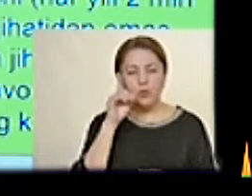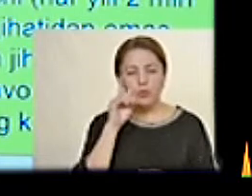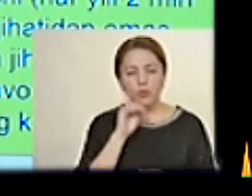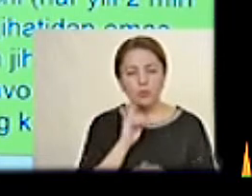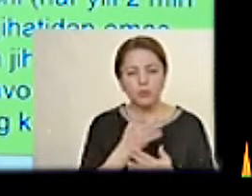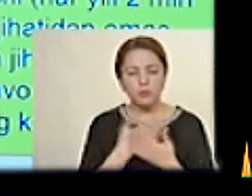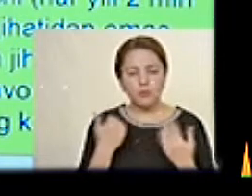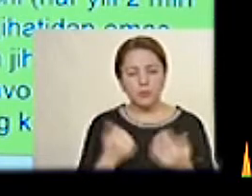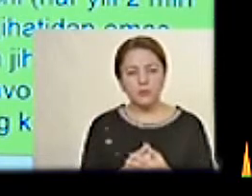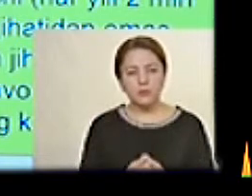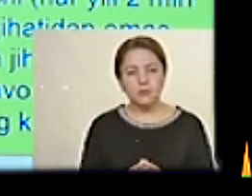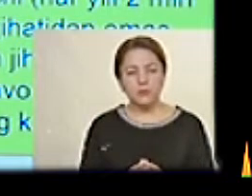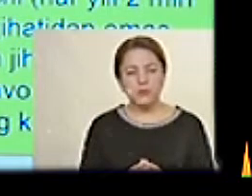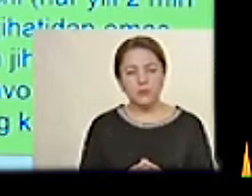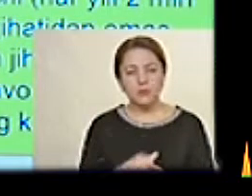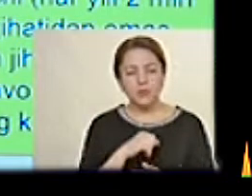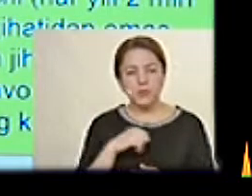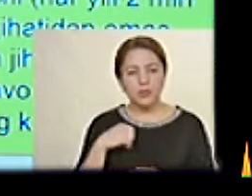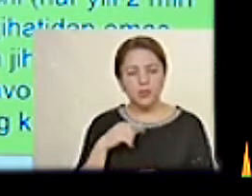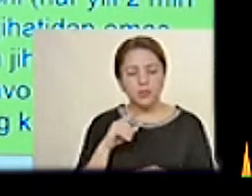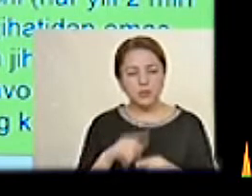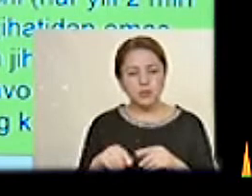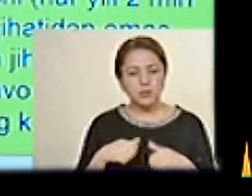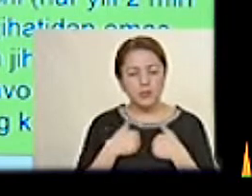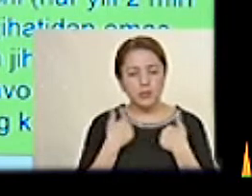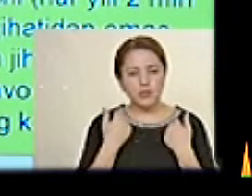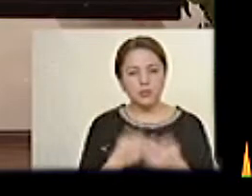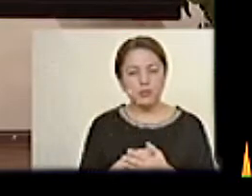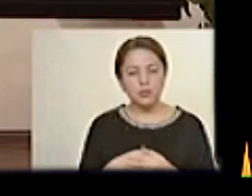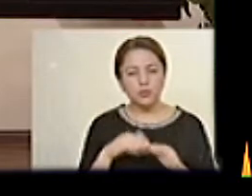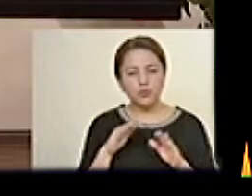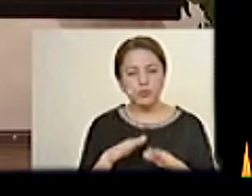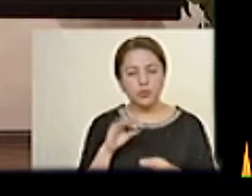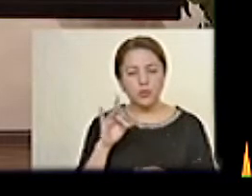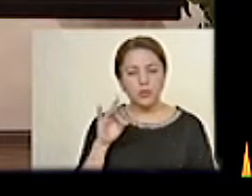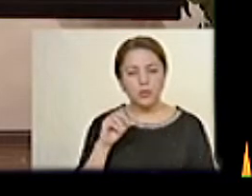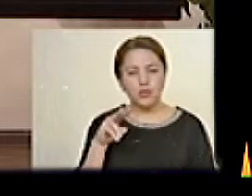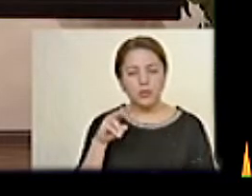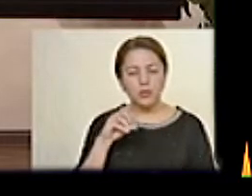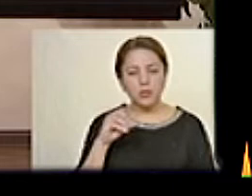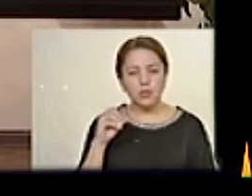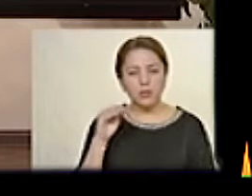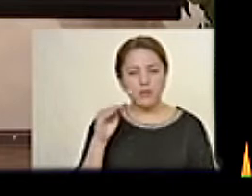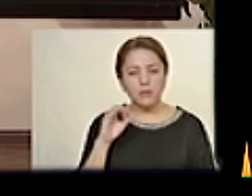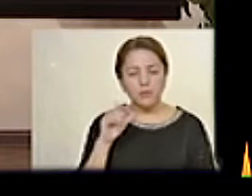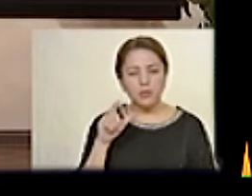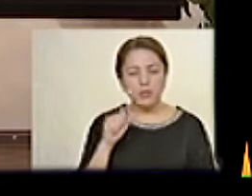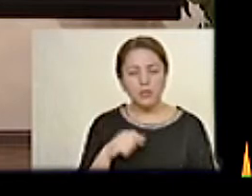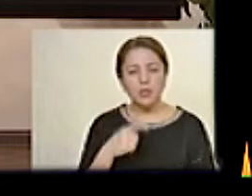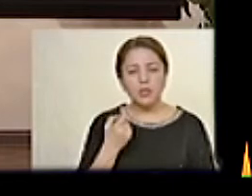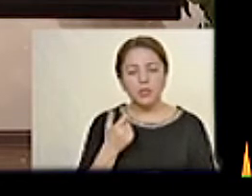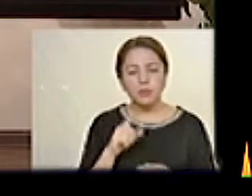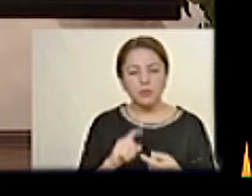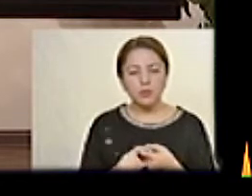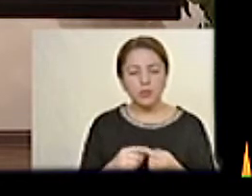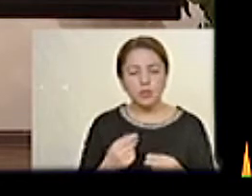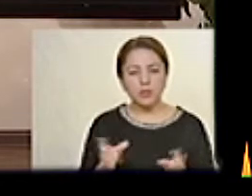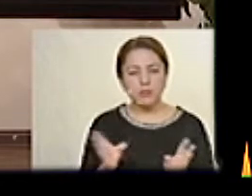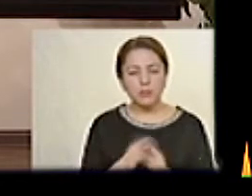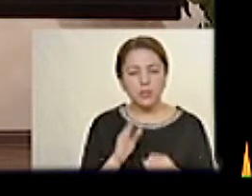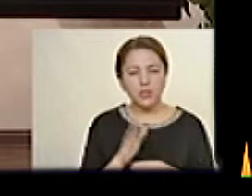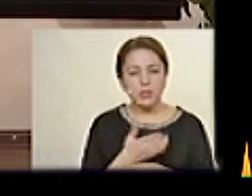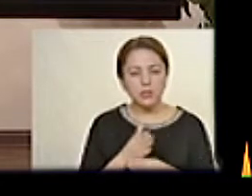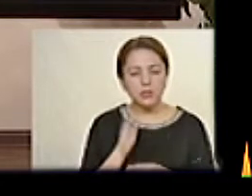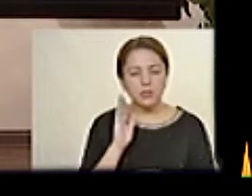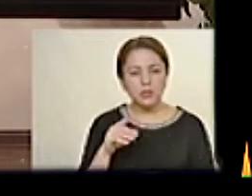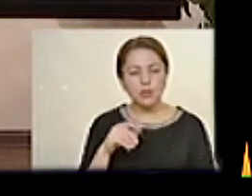hisoblanadi hamda eng tez harakatlanishi hamda joy relyefiga kam bog'langanligi bilan ajralib turadi. Hamda